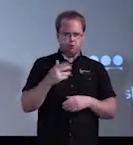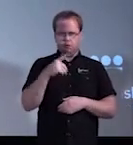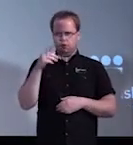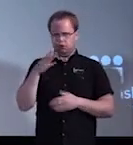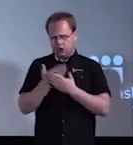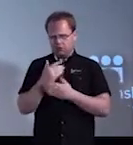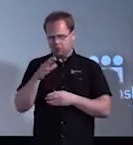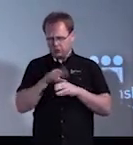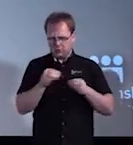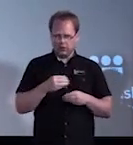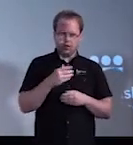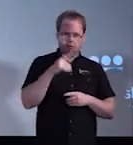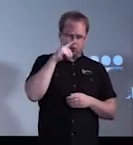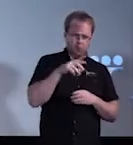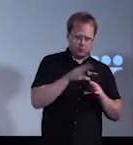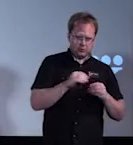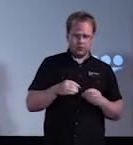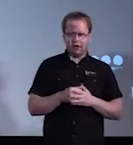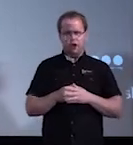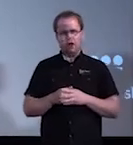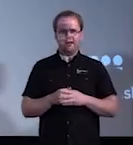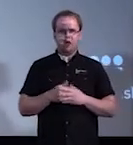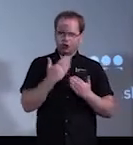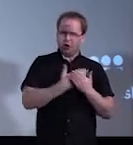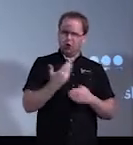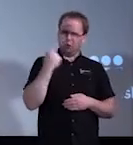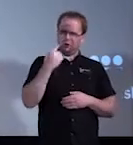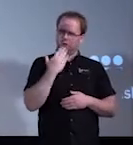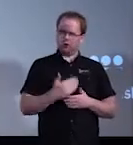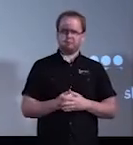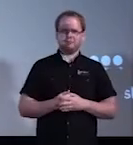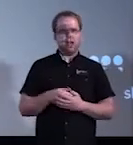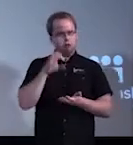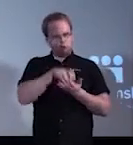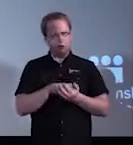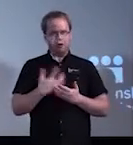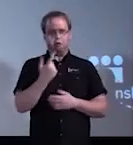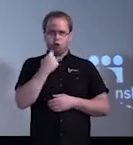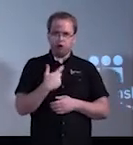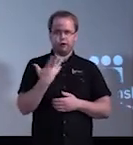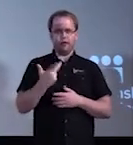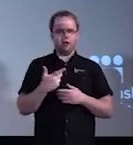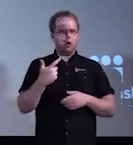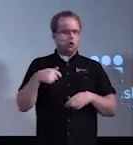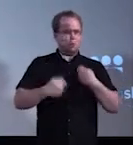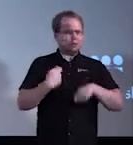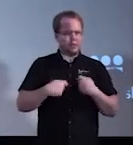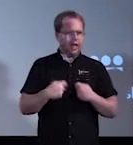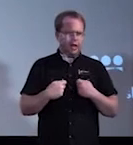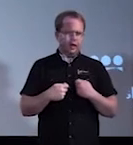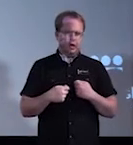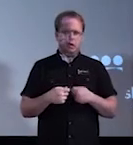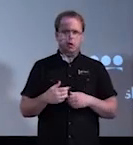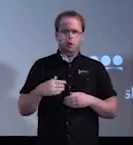budgeten som ska gälla nu? Den gröna, men låter jättebra. Ja, ja, och det är den statliga budgeten, och den blå är den då den kommersiella budgeten. Men det har